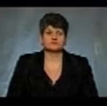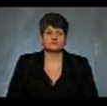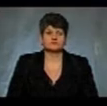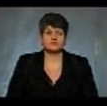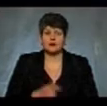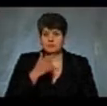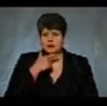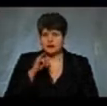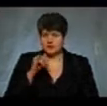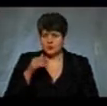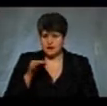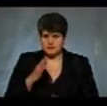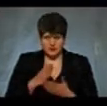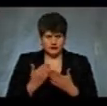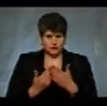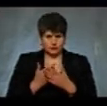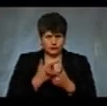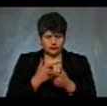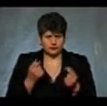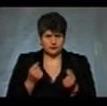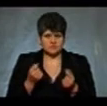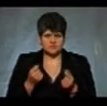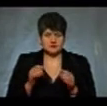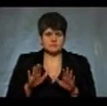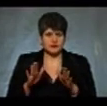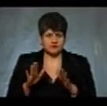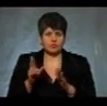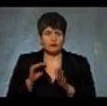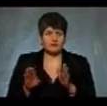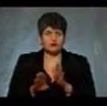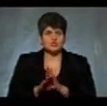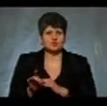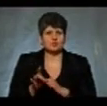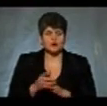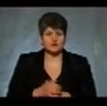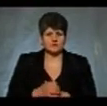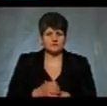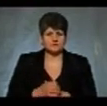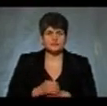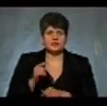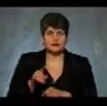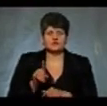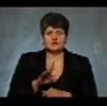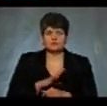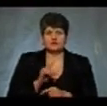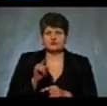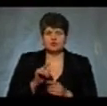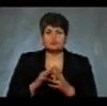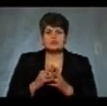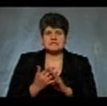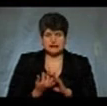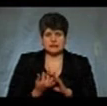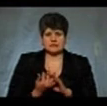Пане Ігоре, чи маєте нову інформацію з приводу подій у Підволочиському районі? Те, що відбулося в тому селі,